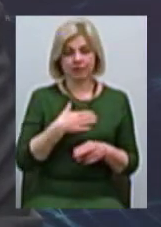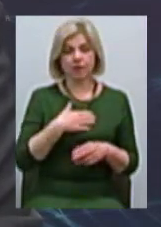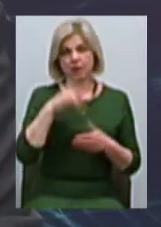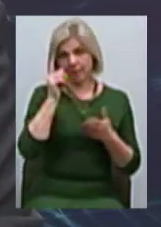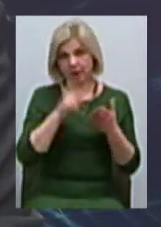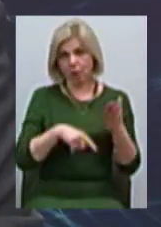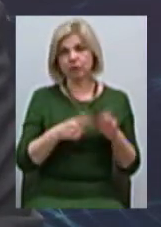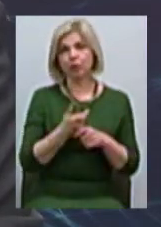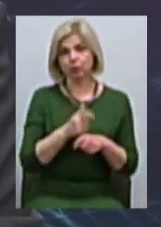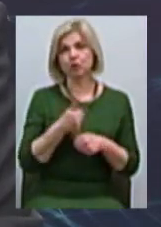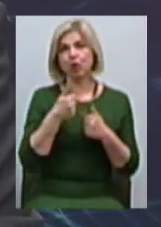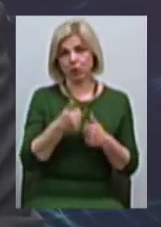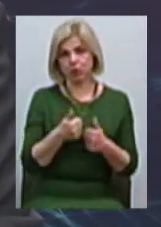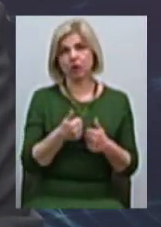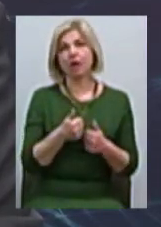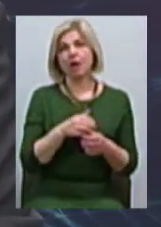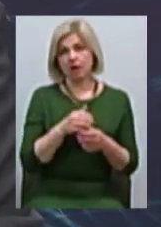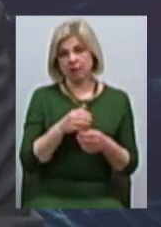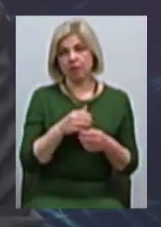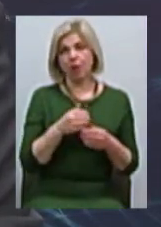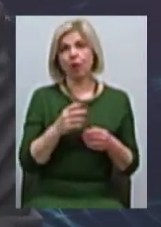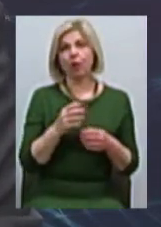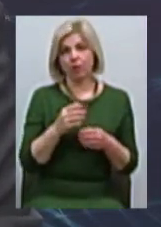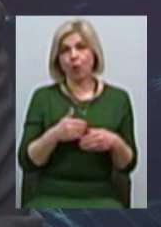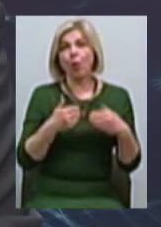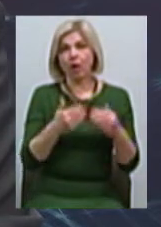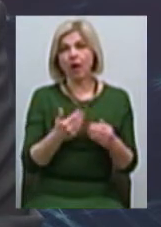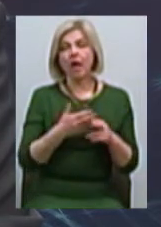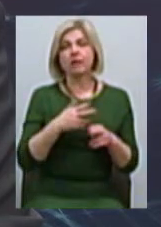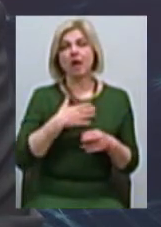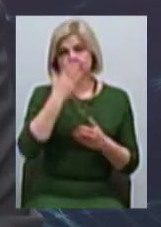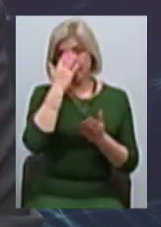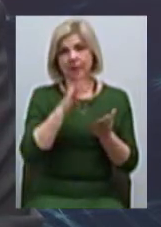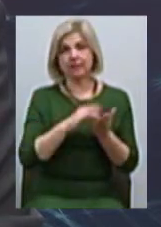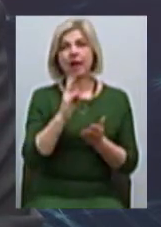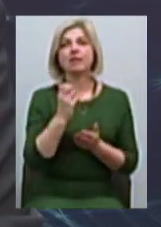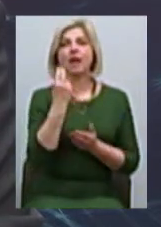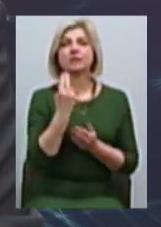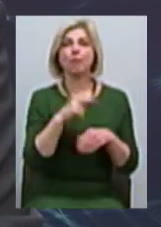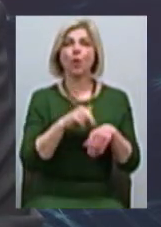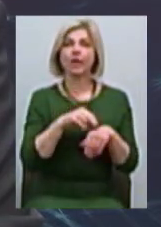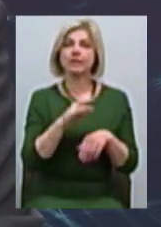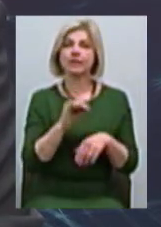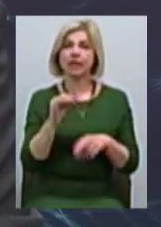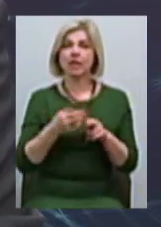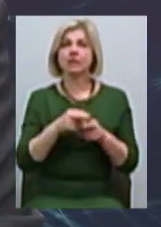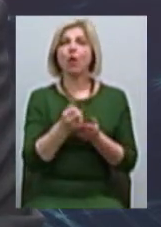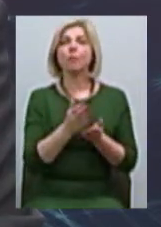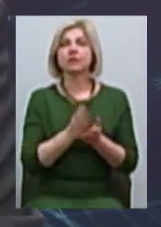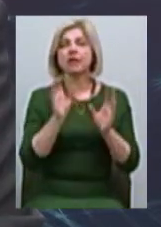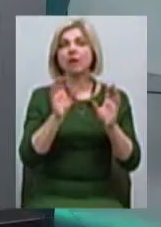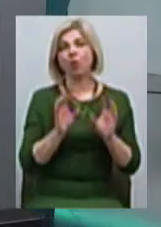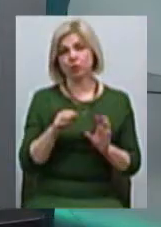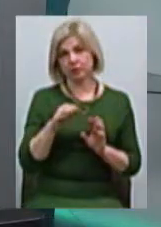дуже хороший крок. Тому що і наша мета, як і Національної поліції, по суті, це забезпечення законності